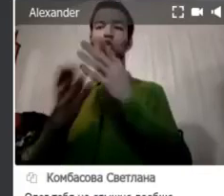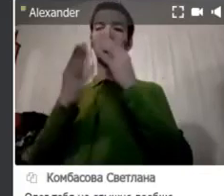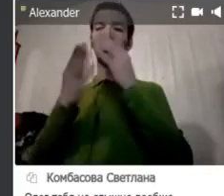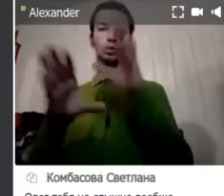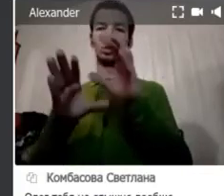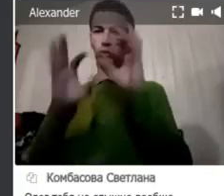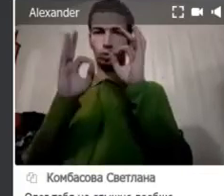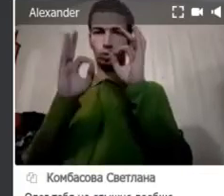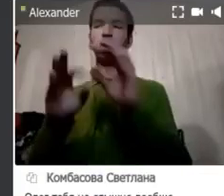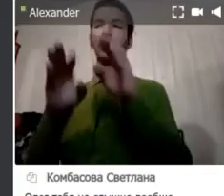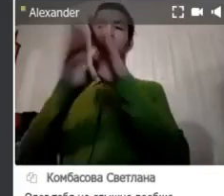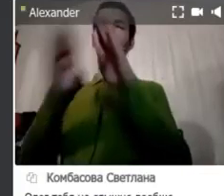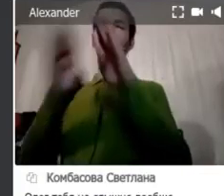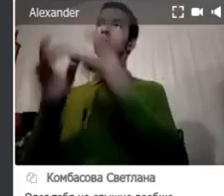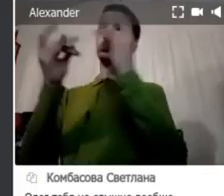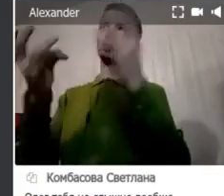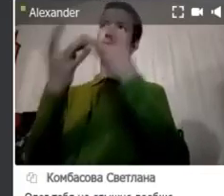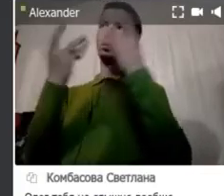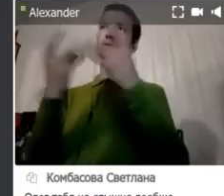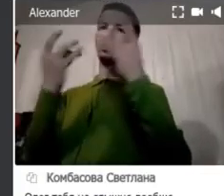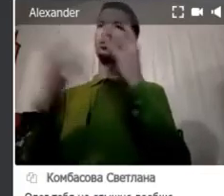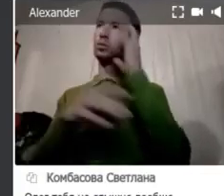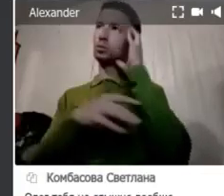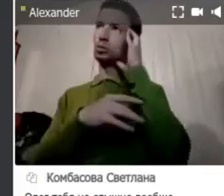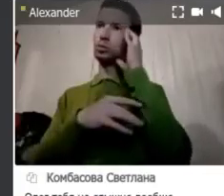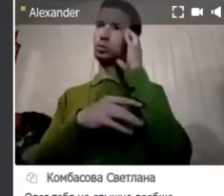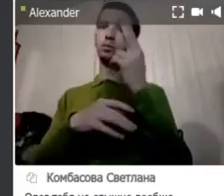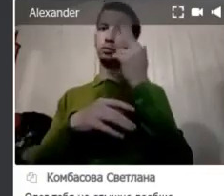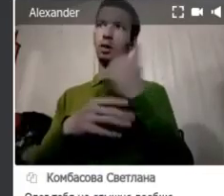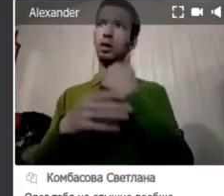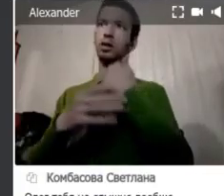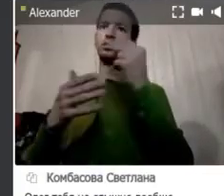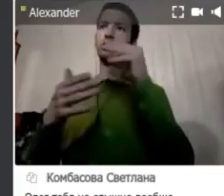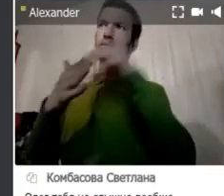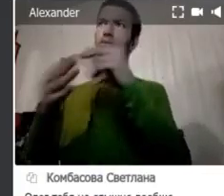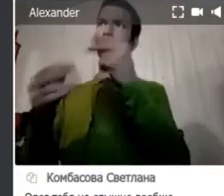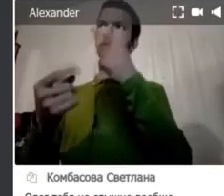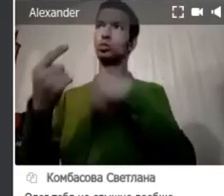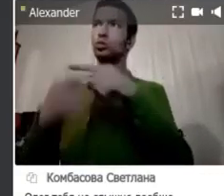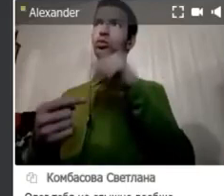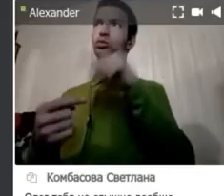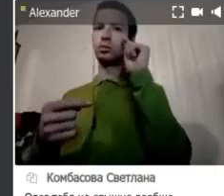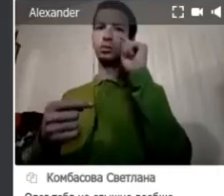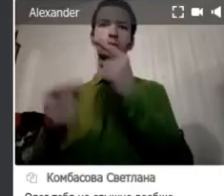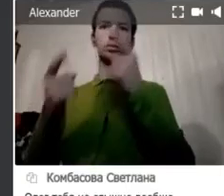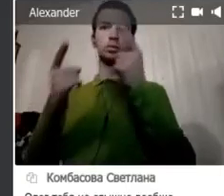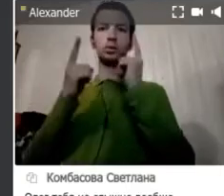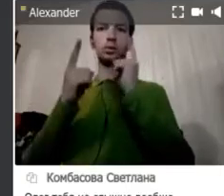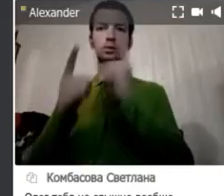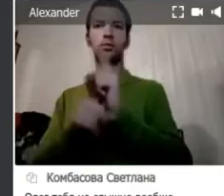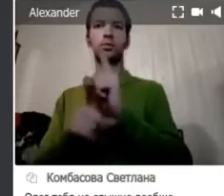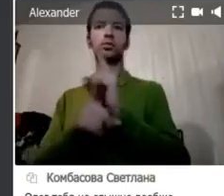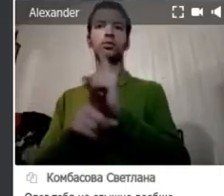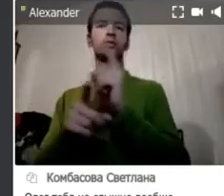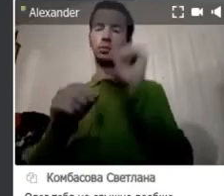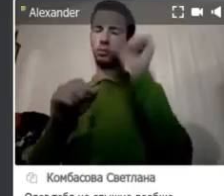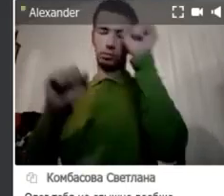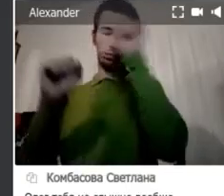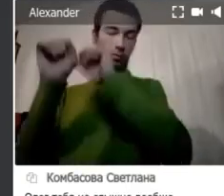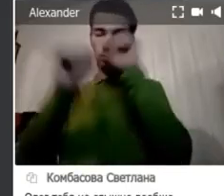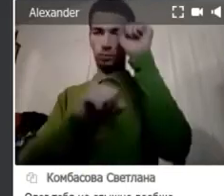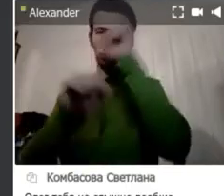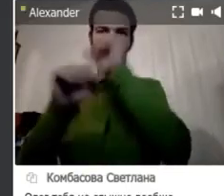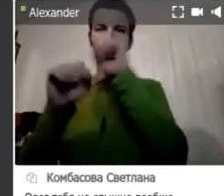закон определяет, что такое инвестиции, куда можно инвестировать. Первое – ценные бумаги. Второе – земля,